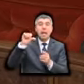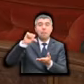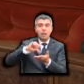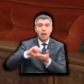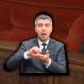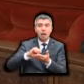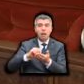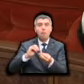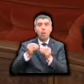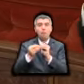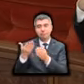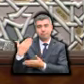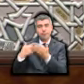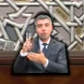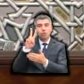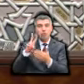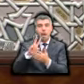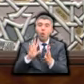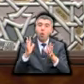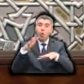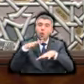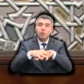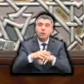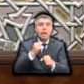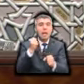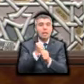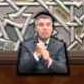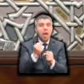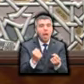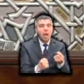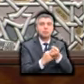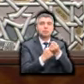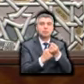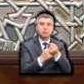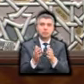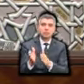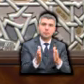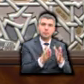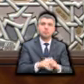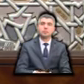هي يتطلب تدبير مجتمعي وشمولي وعام. شكرا. إذا